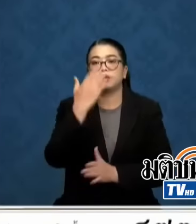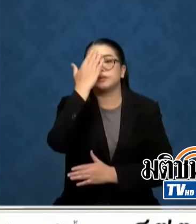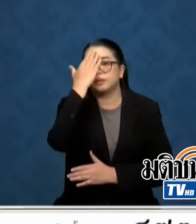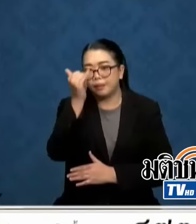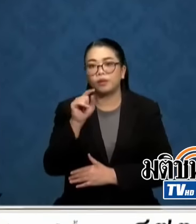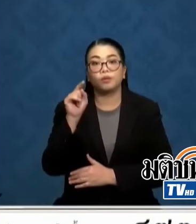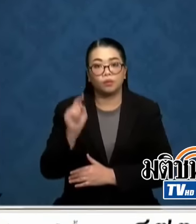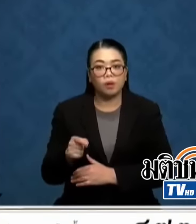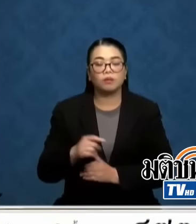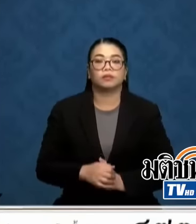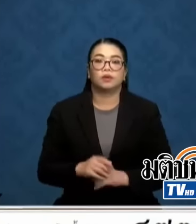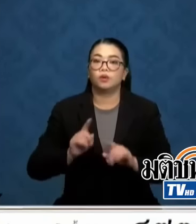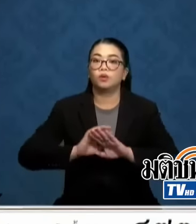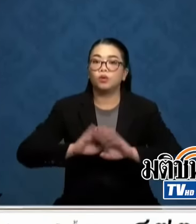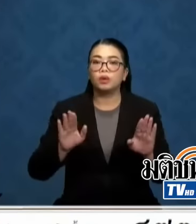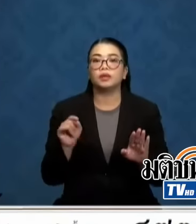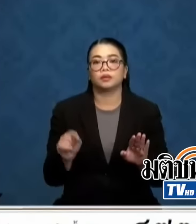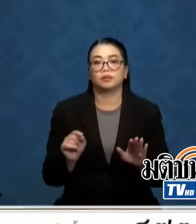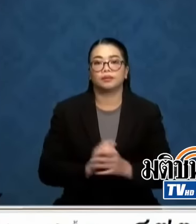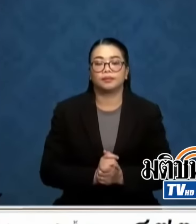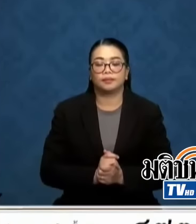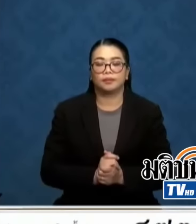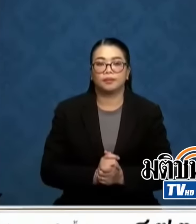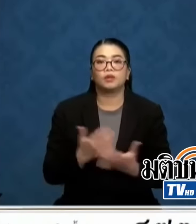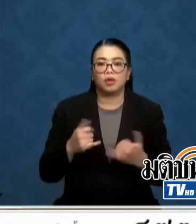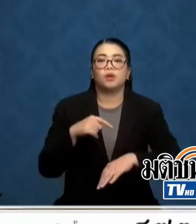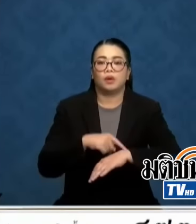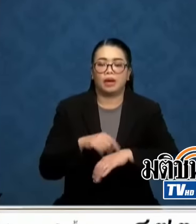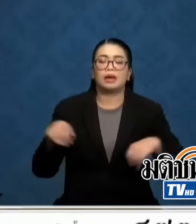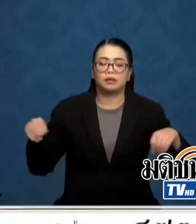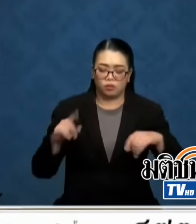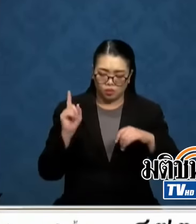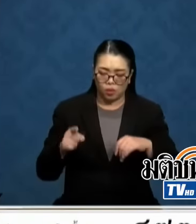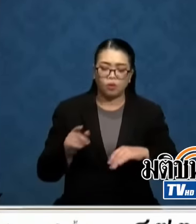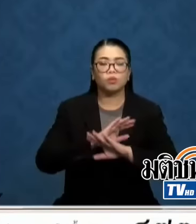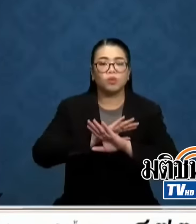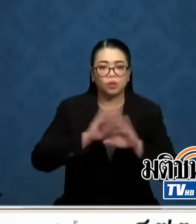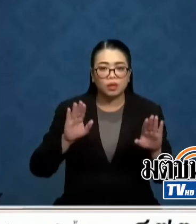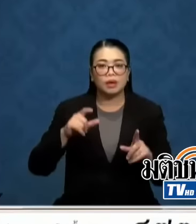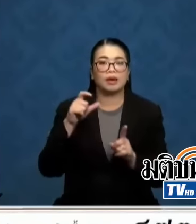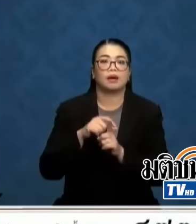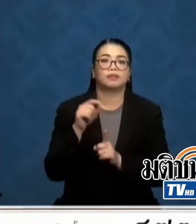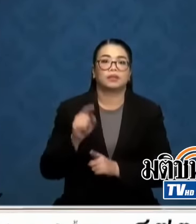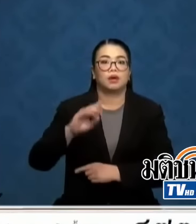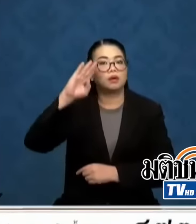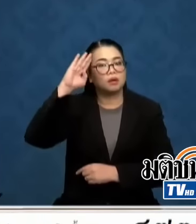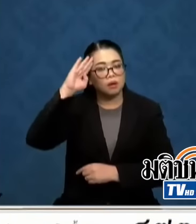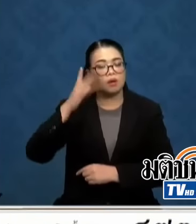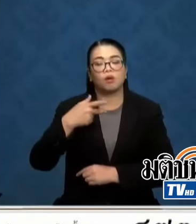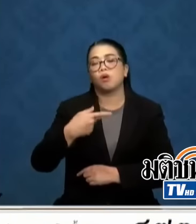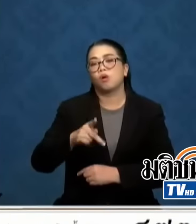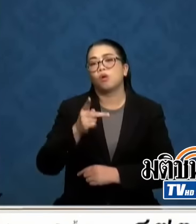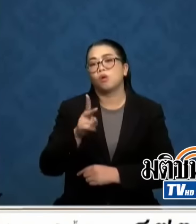ว่าทำไมนะครับถึงเวลาที่ต้องให้โครงสร้างเดิมของ